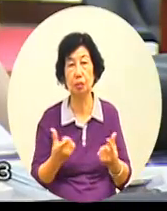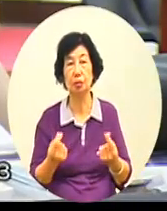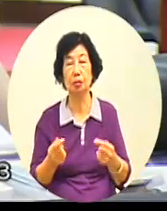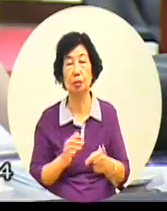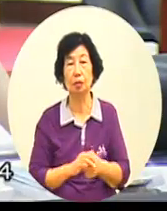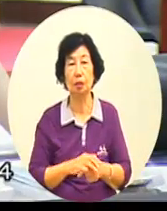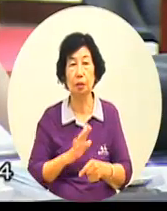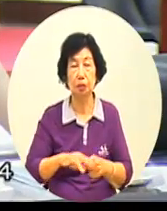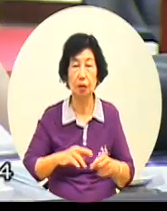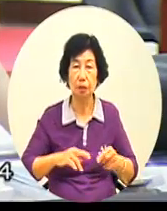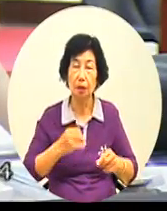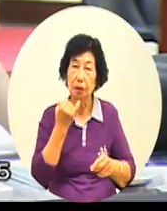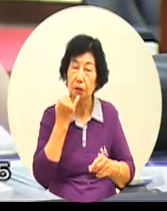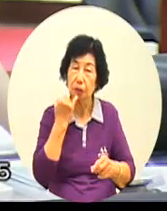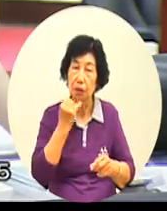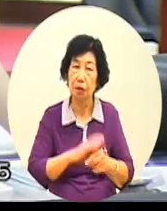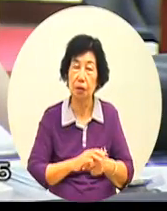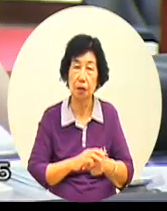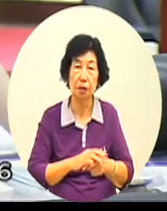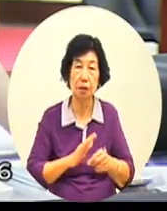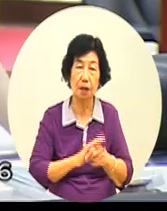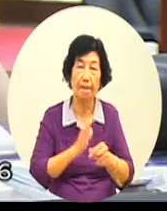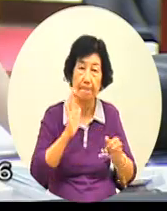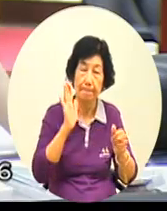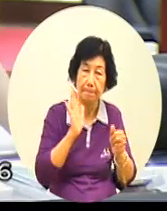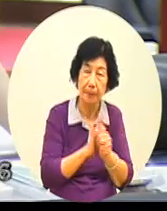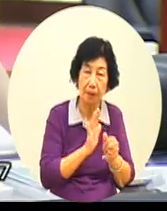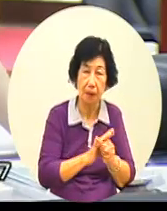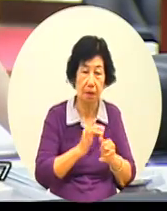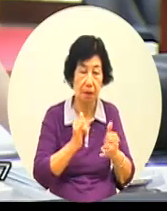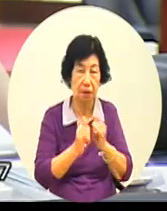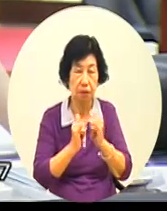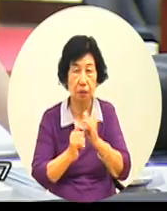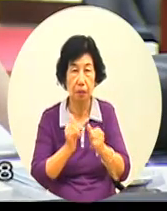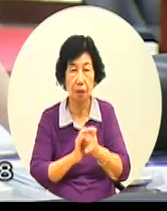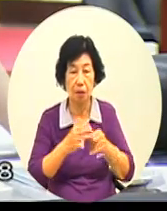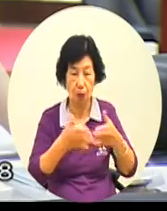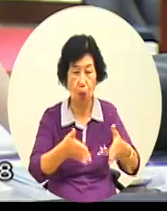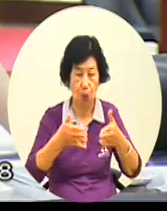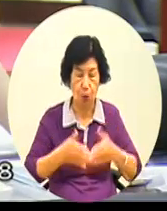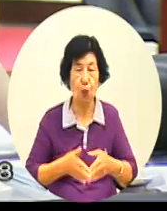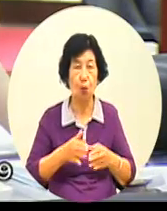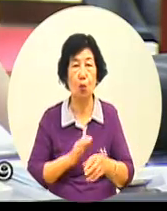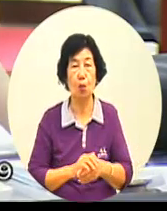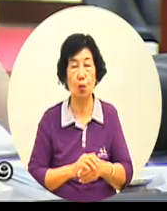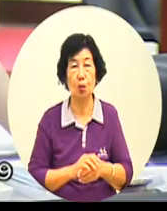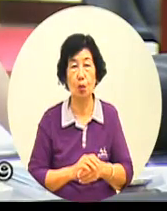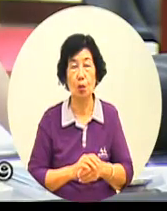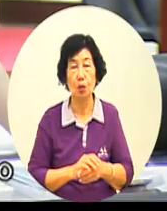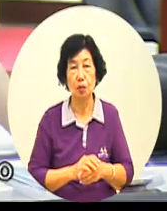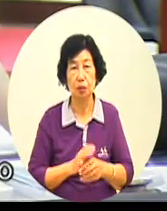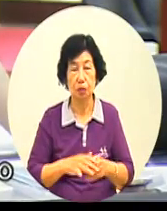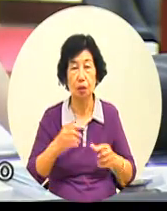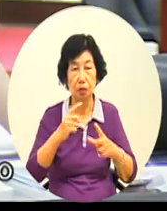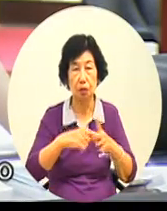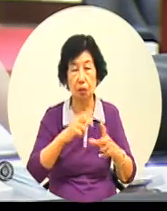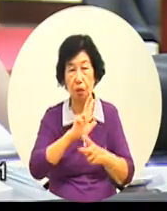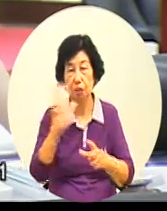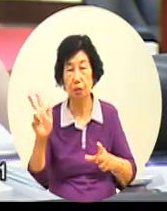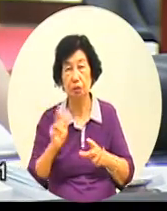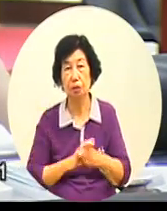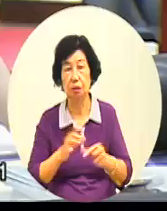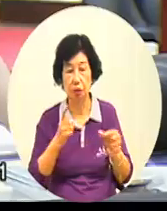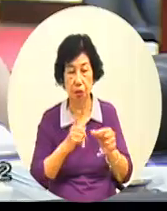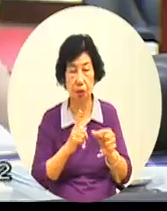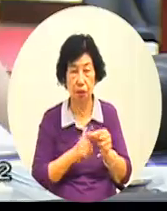成一个社会很重要的议题，也是社会很重要里头扮演一个重要角色的中坚力